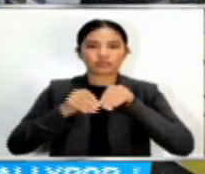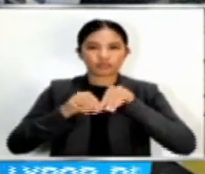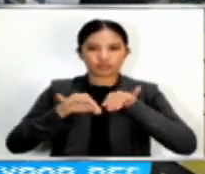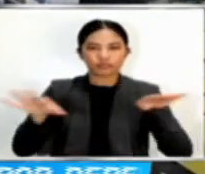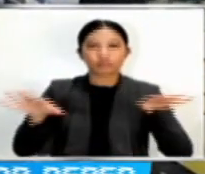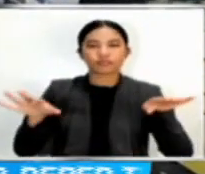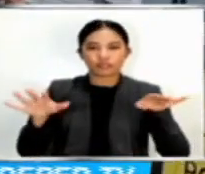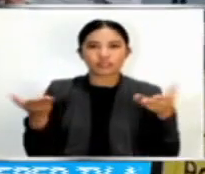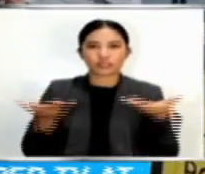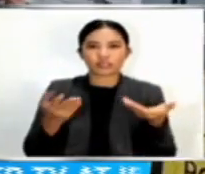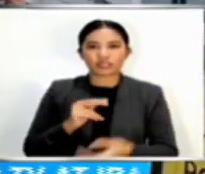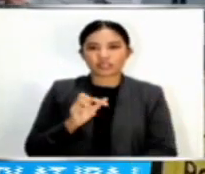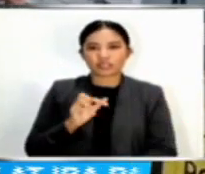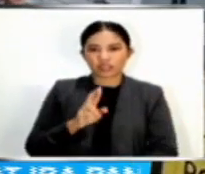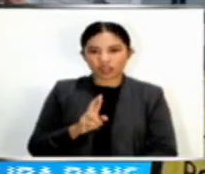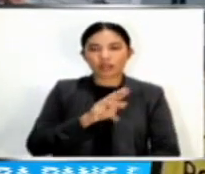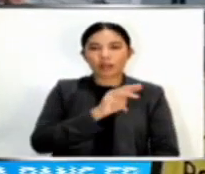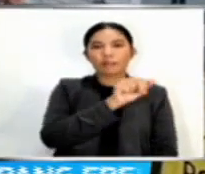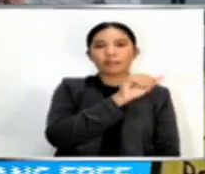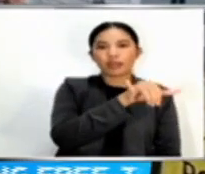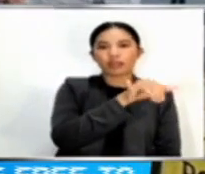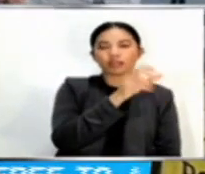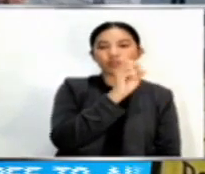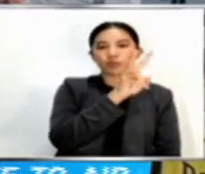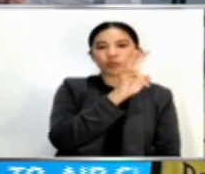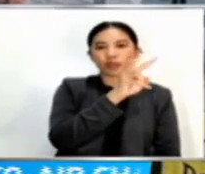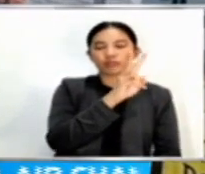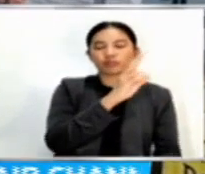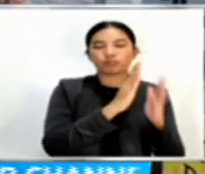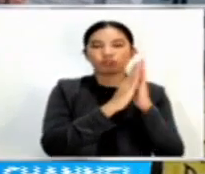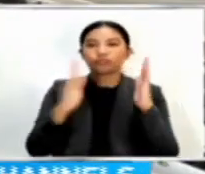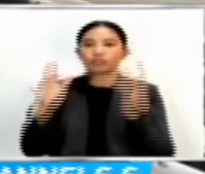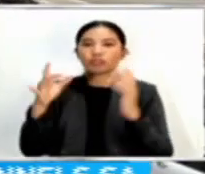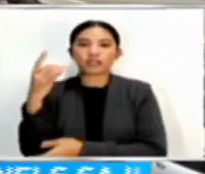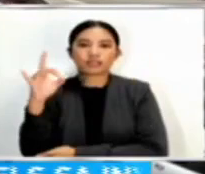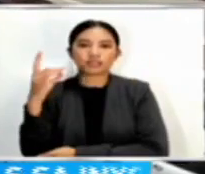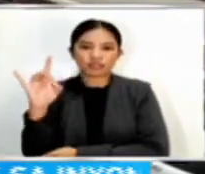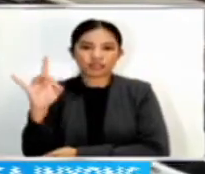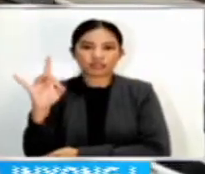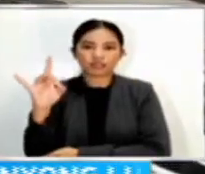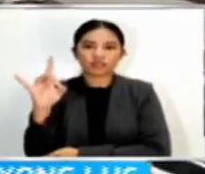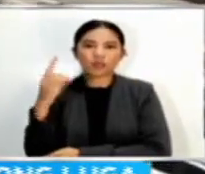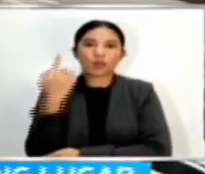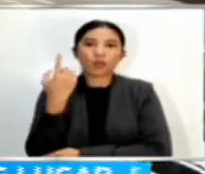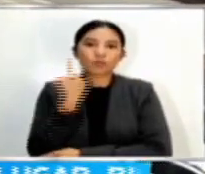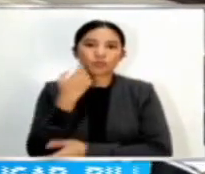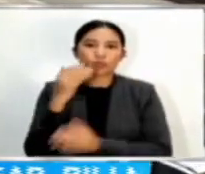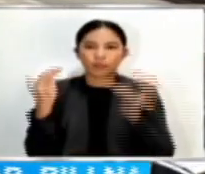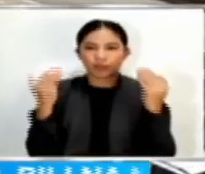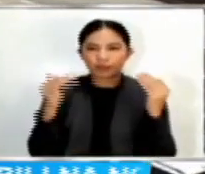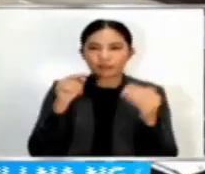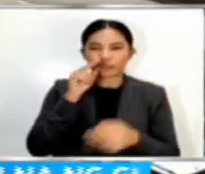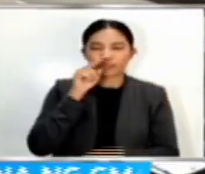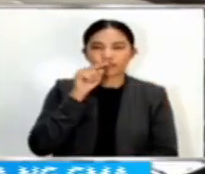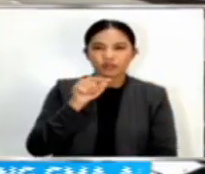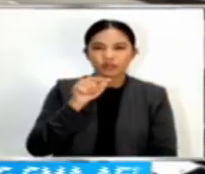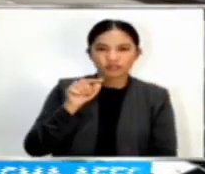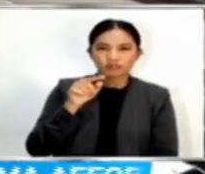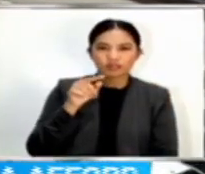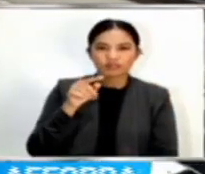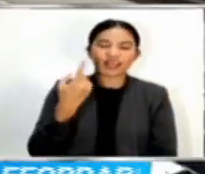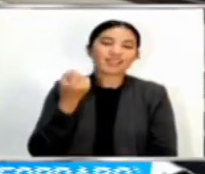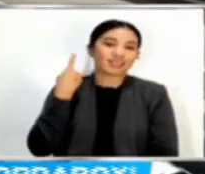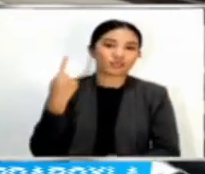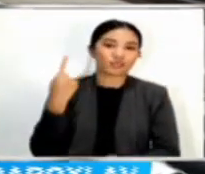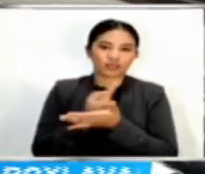12 hanggang 18, mula sa 0.61% noong nakaraang linggo. Hindi pa rin daw ideal rate, pero bumaba na